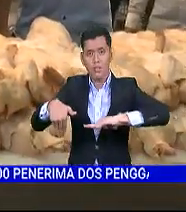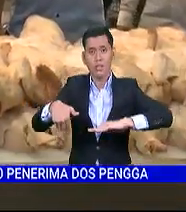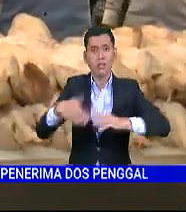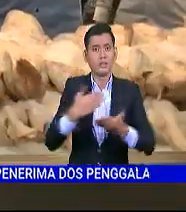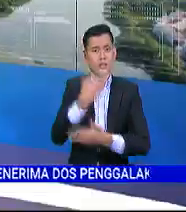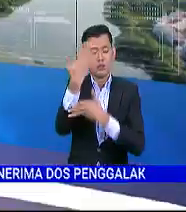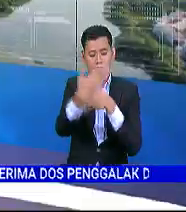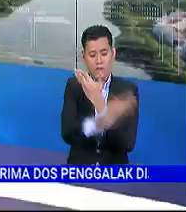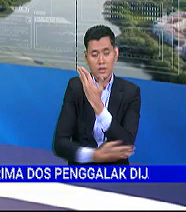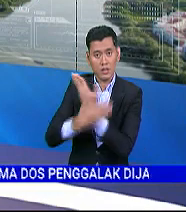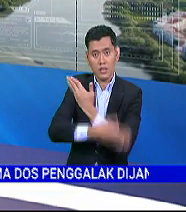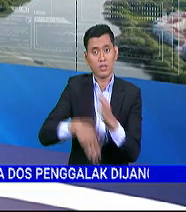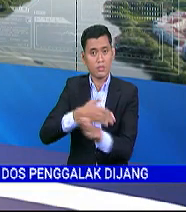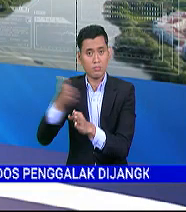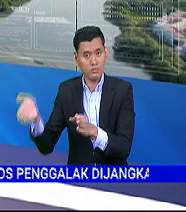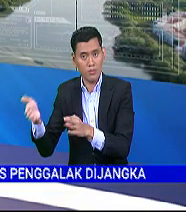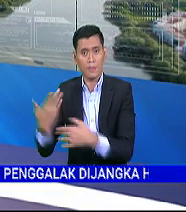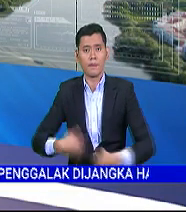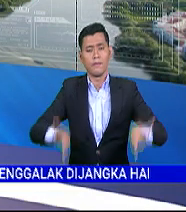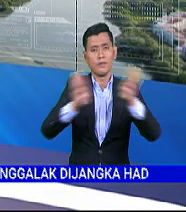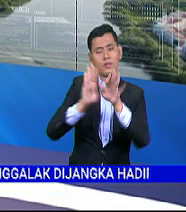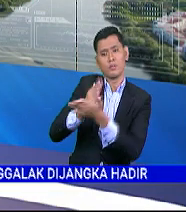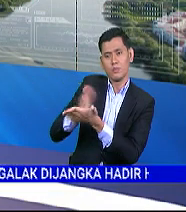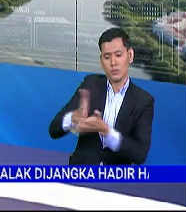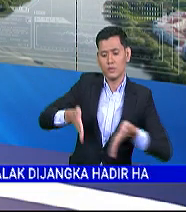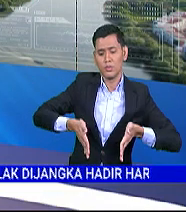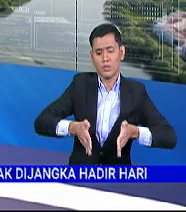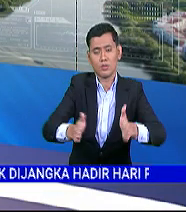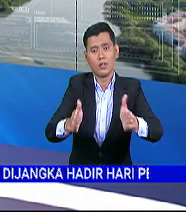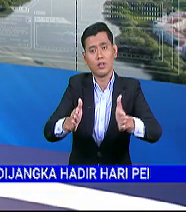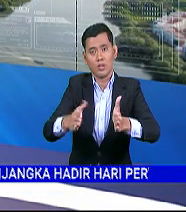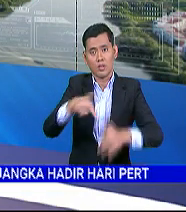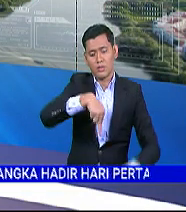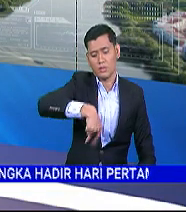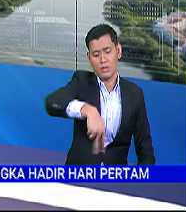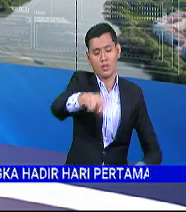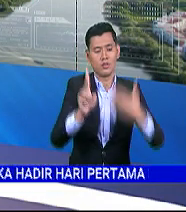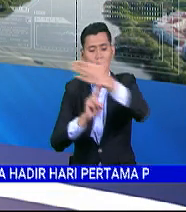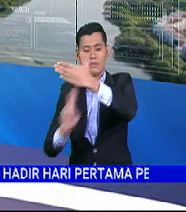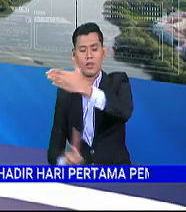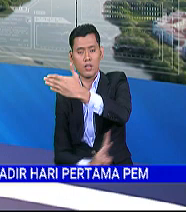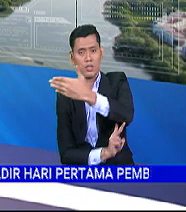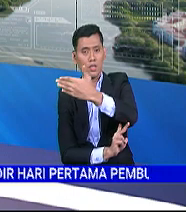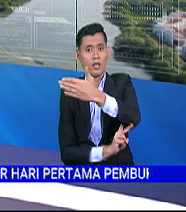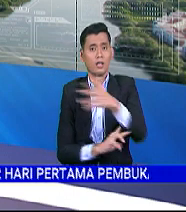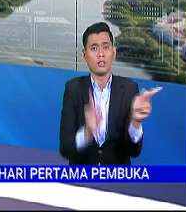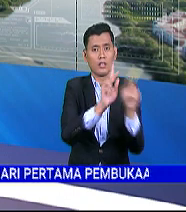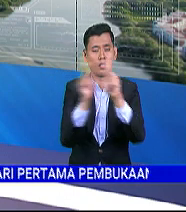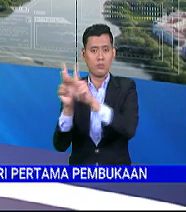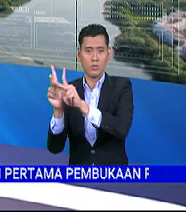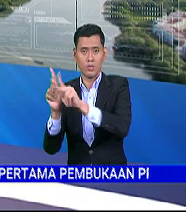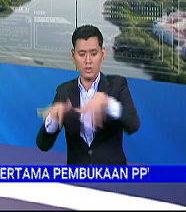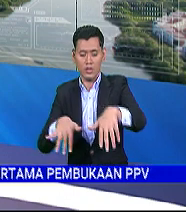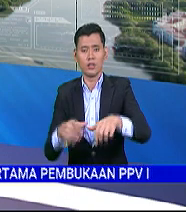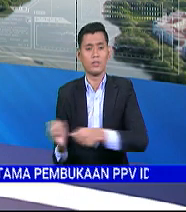jiran. Susulan penutupan sementara laluan pejalan kaki Jambatan Gantung Kampung Nelayan Tengah Sibugal